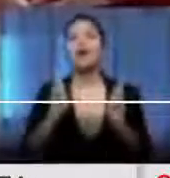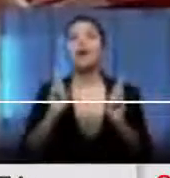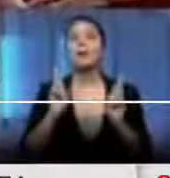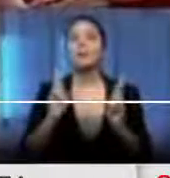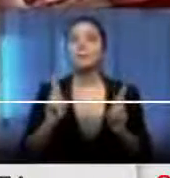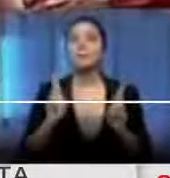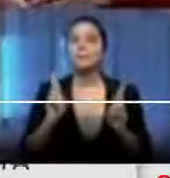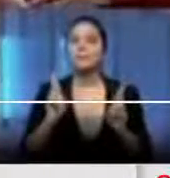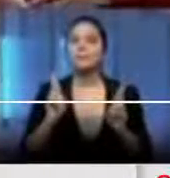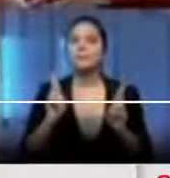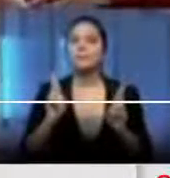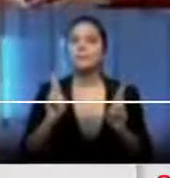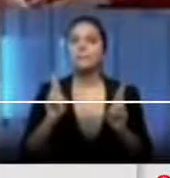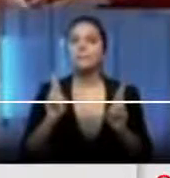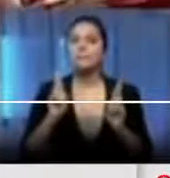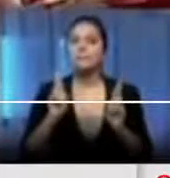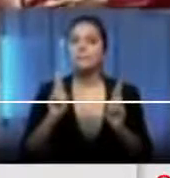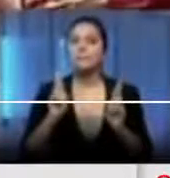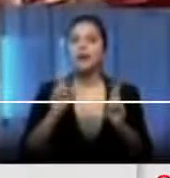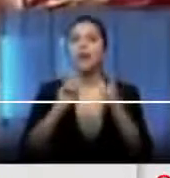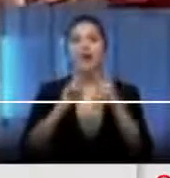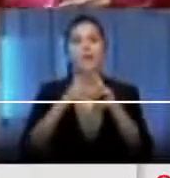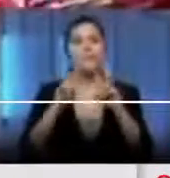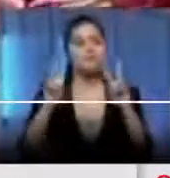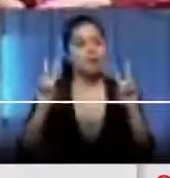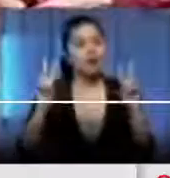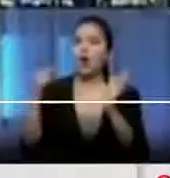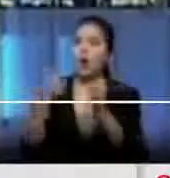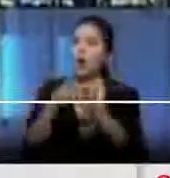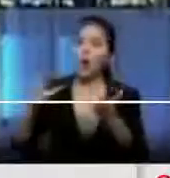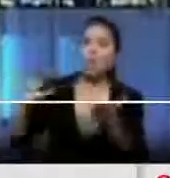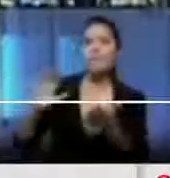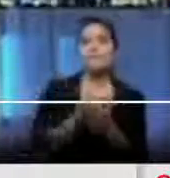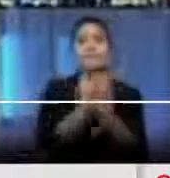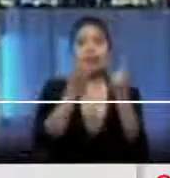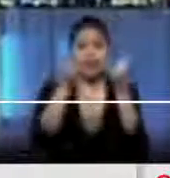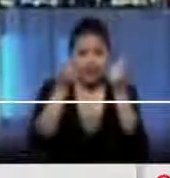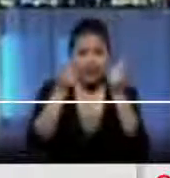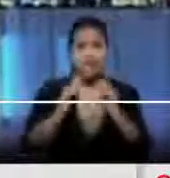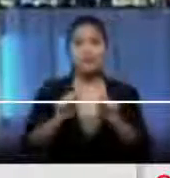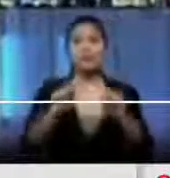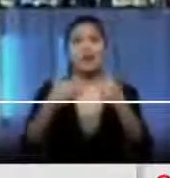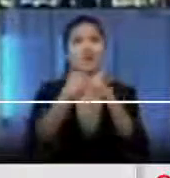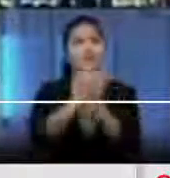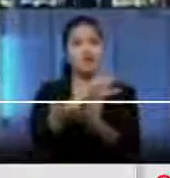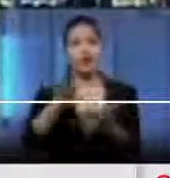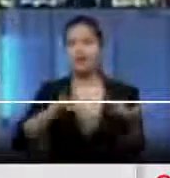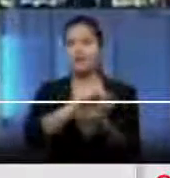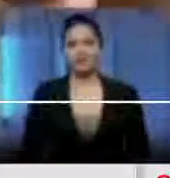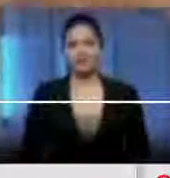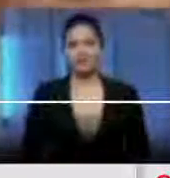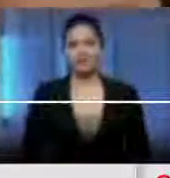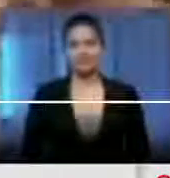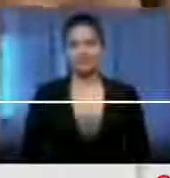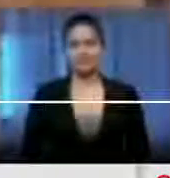бомб. Во время допроса стало известно, что их координировал и некоторые политики из ближайшего президентского окружения.